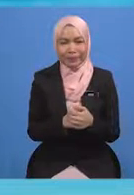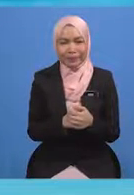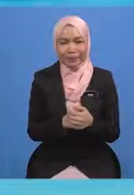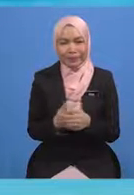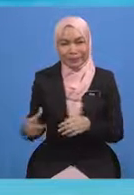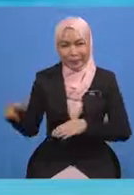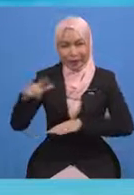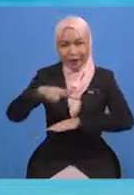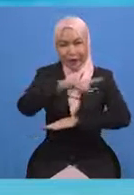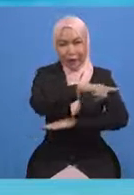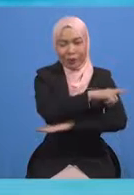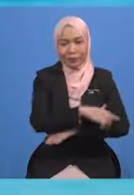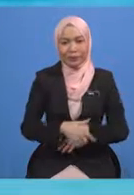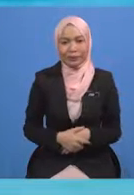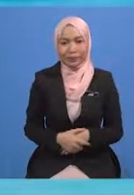Laut.